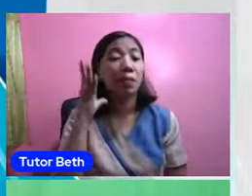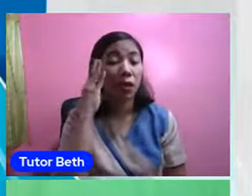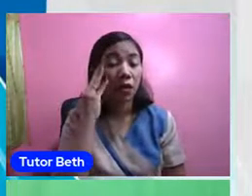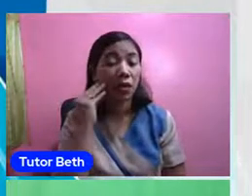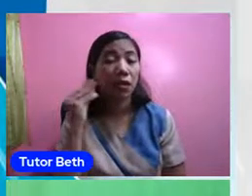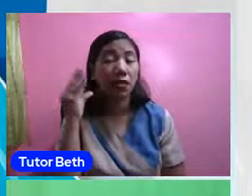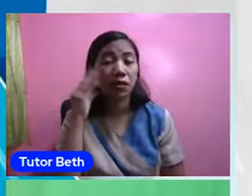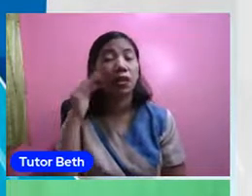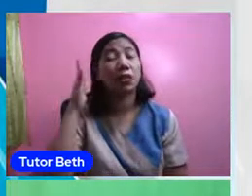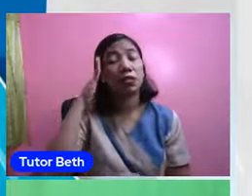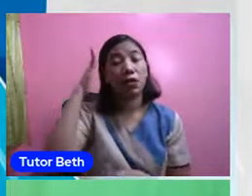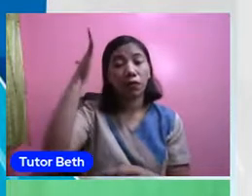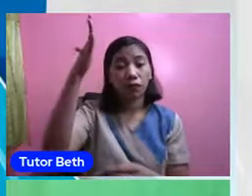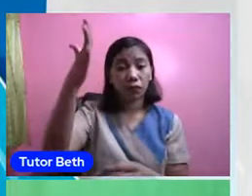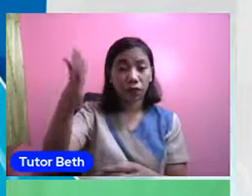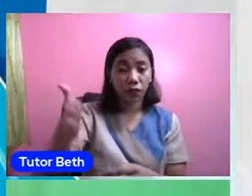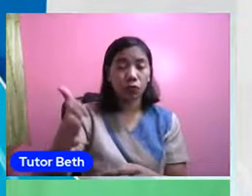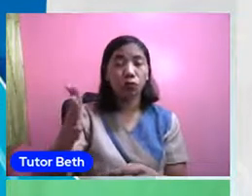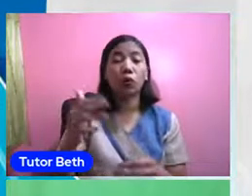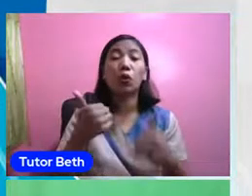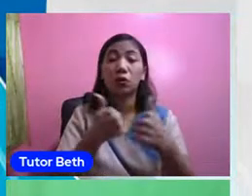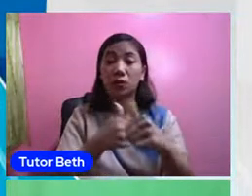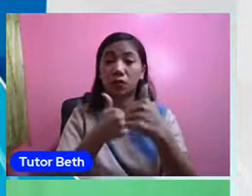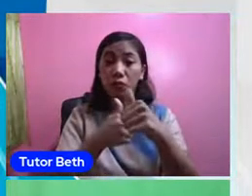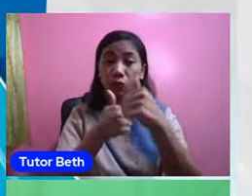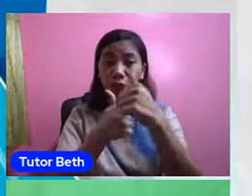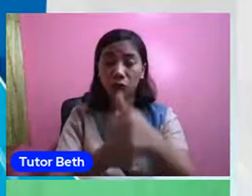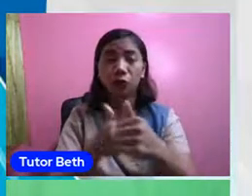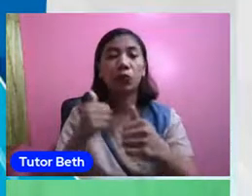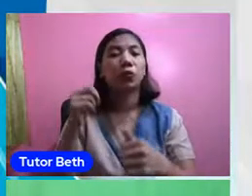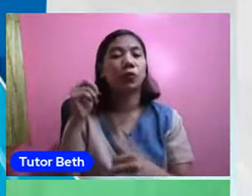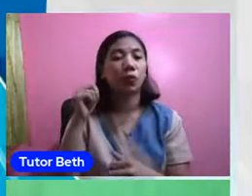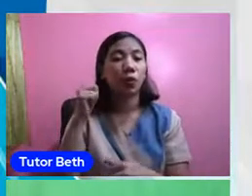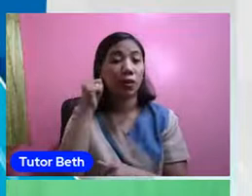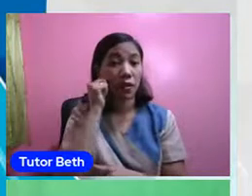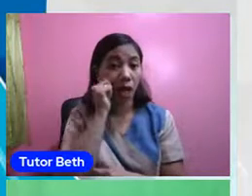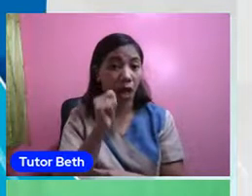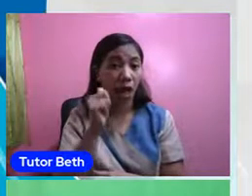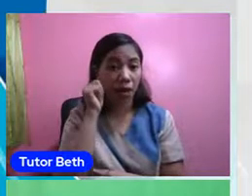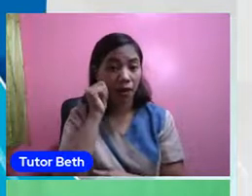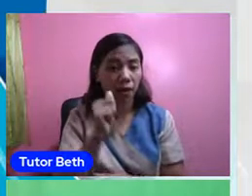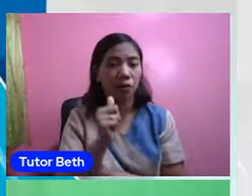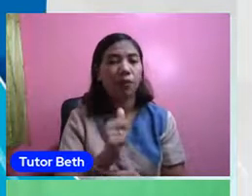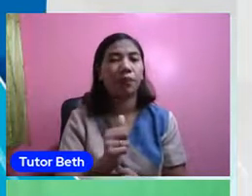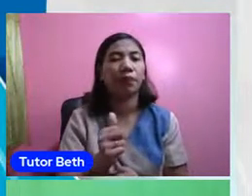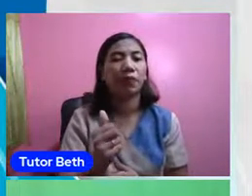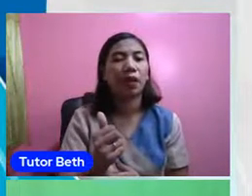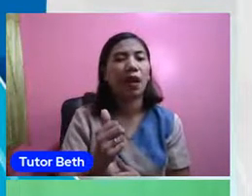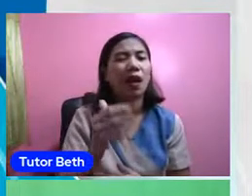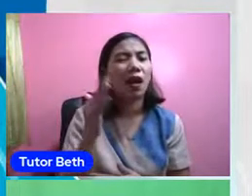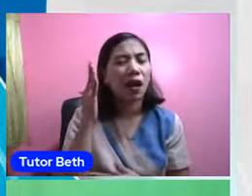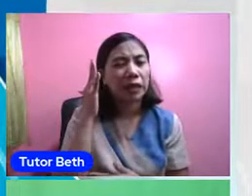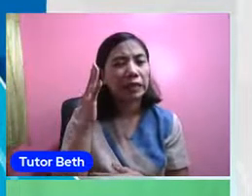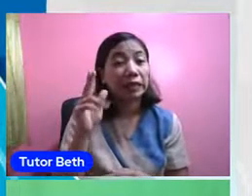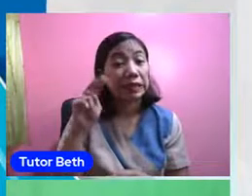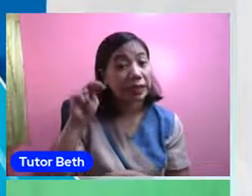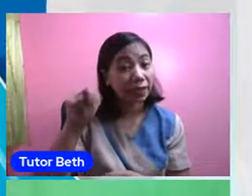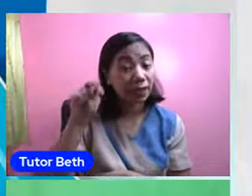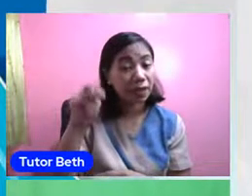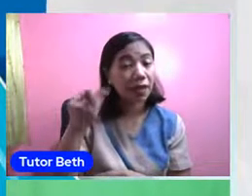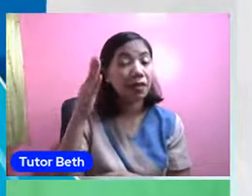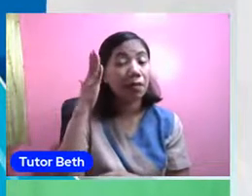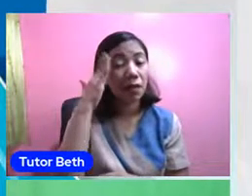o sa mga susunod na araw. Dapat malaman natin, alam natin kung anong panahon, anong kalamidad ang